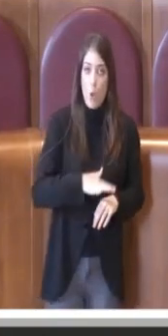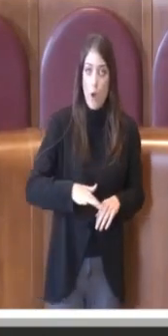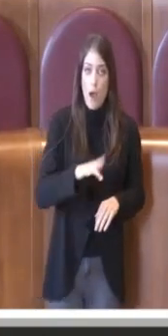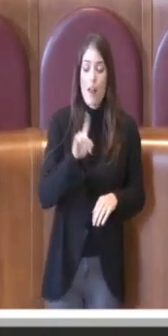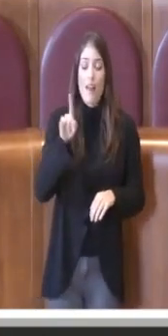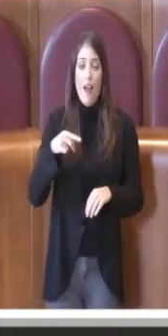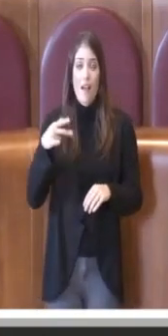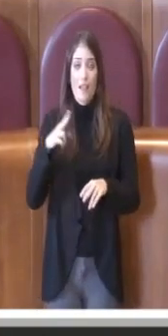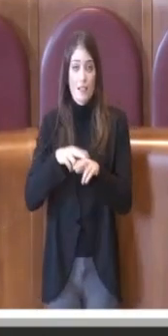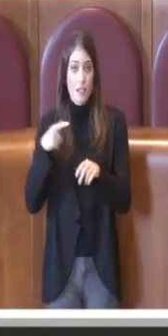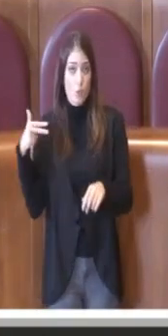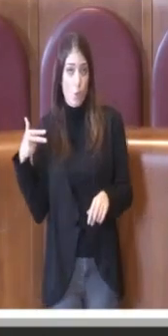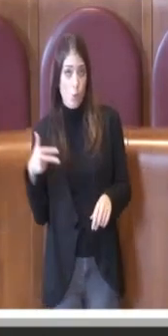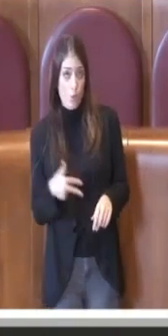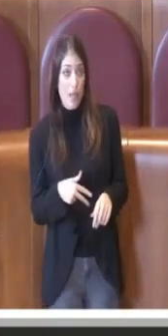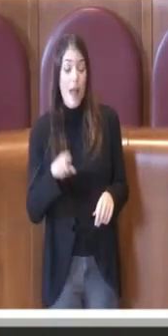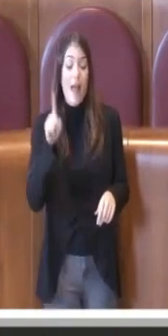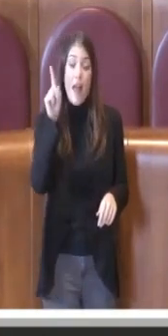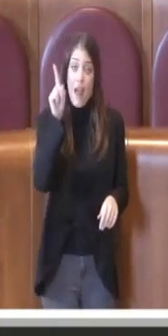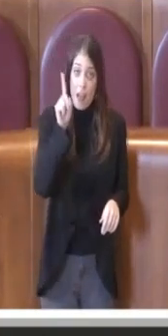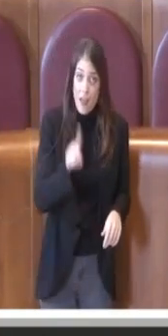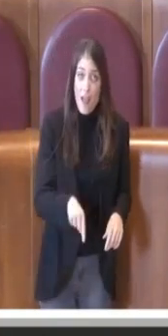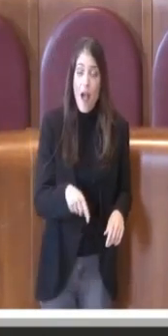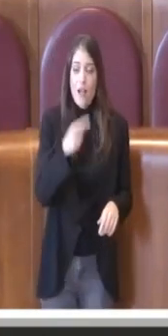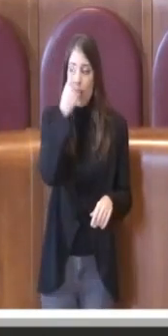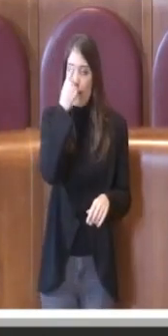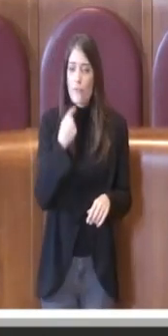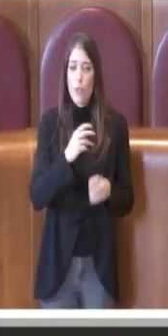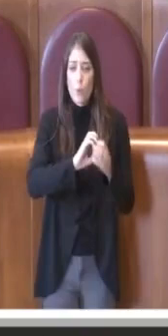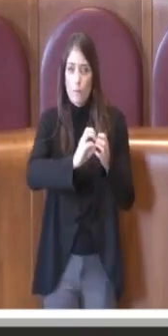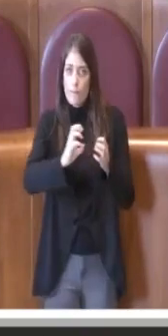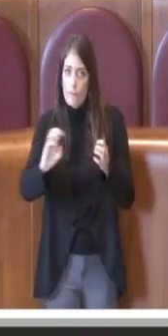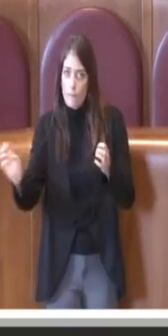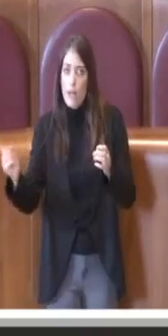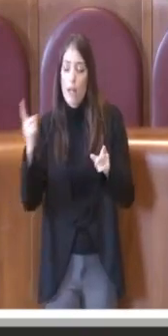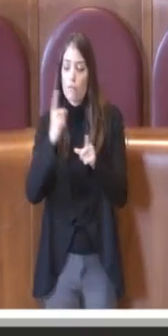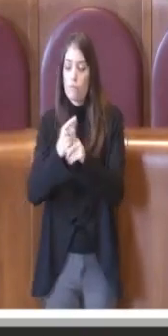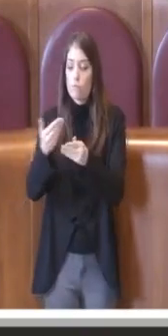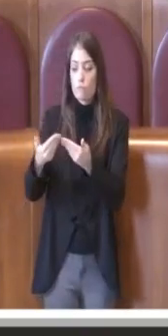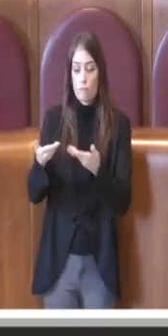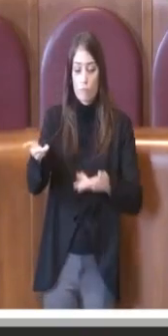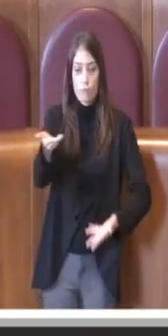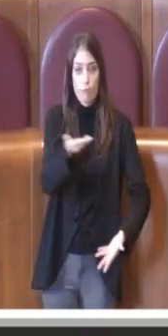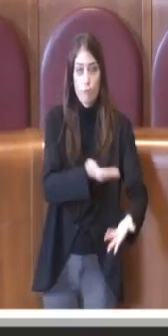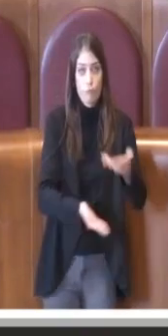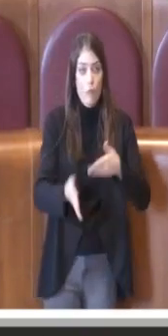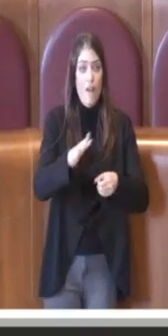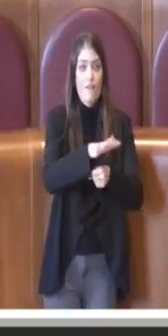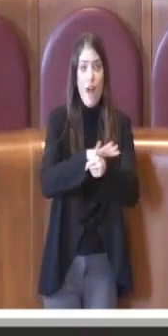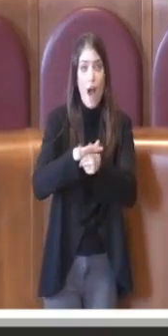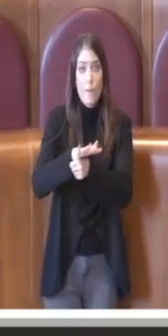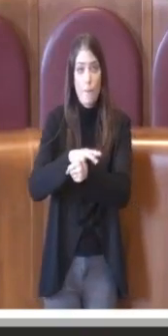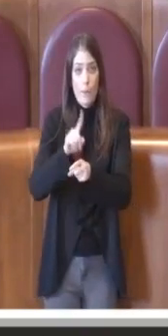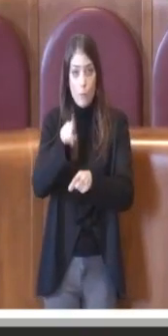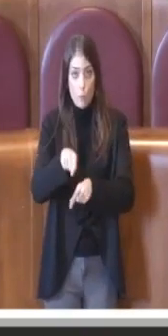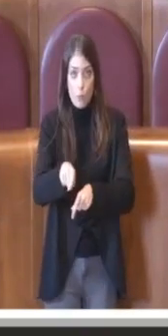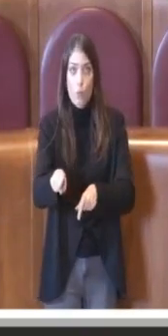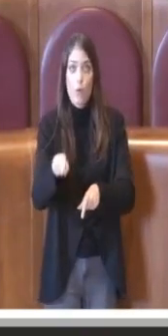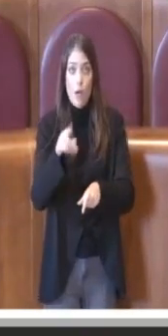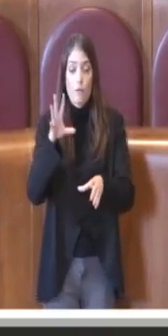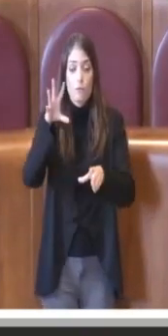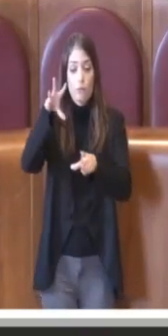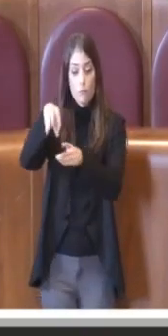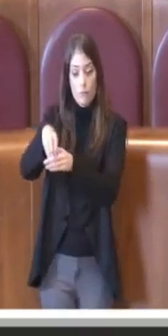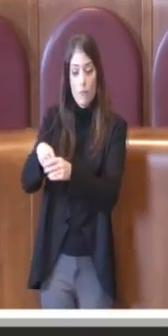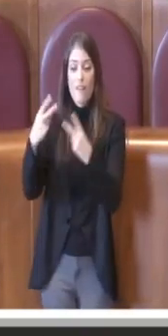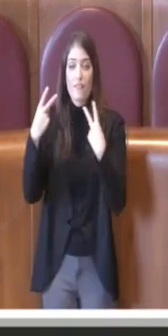assistenti sociali e anche di una serie di altre figure che devono aiutare queste famiglie ad essere introdotte